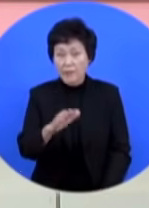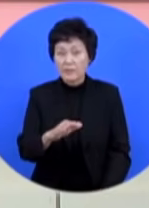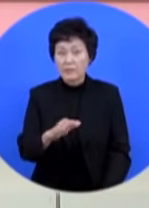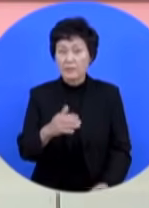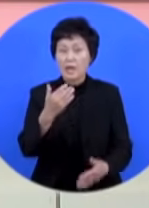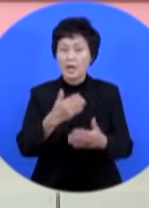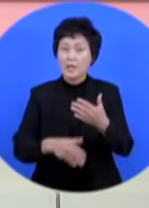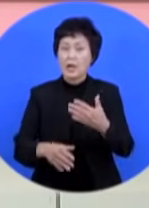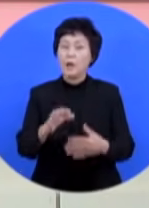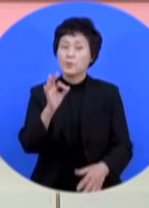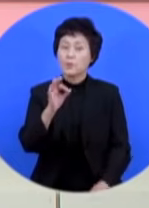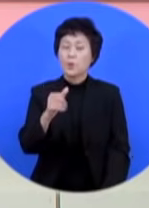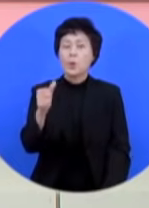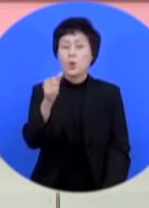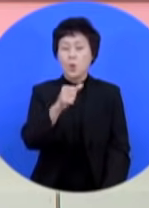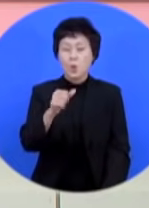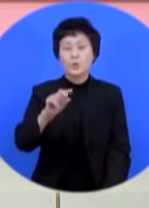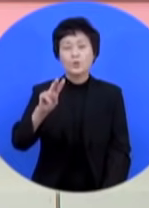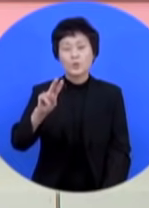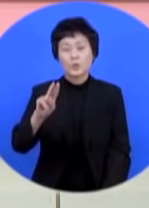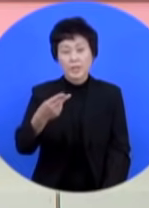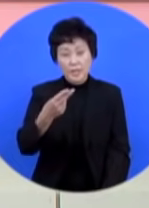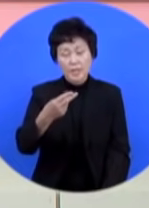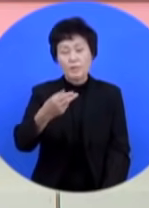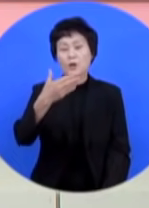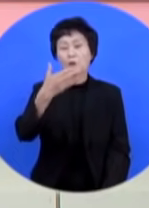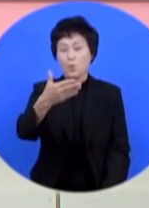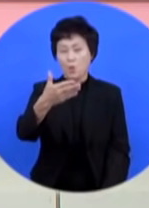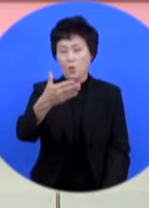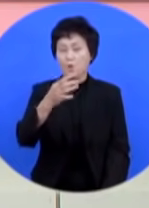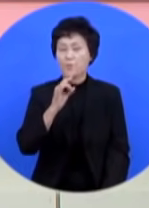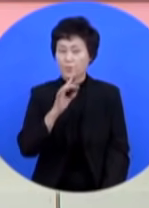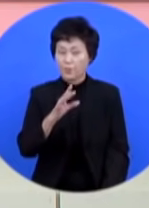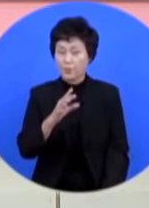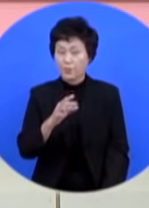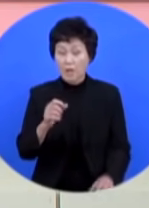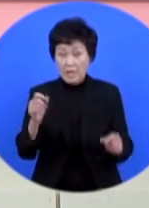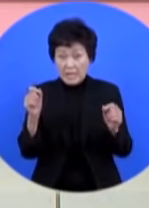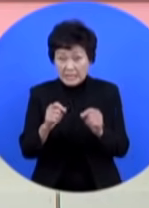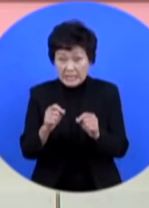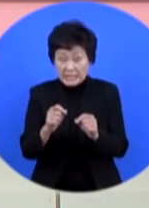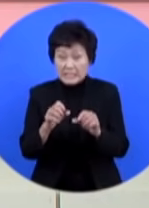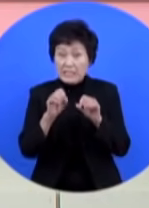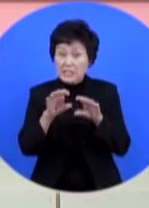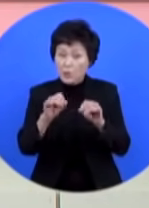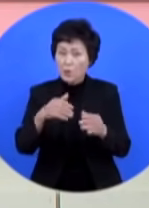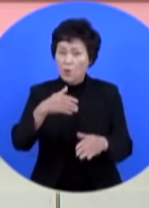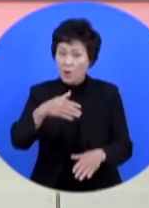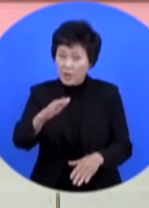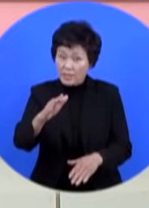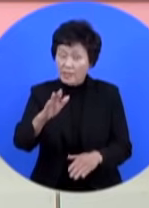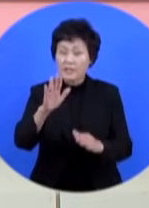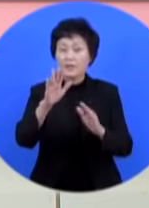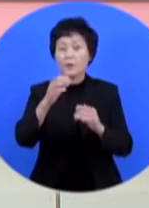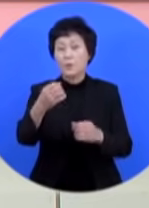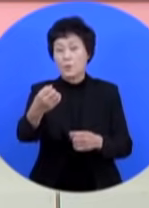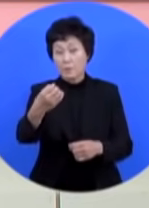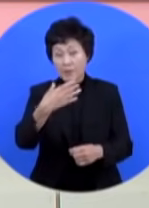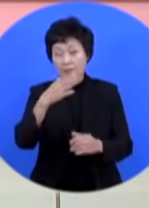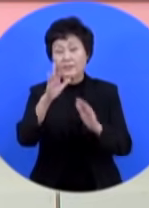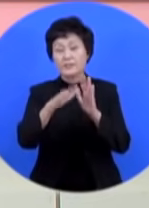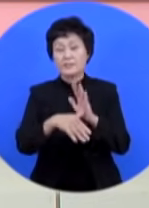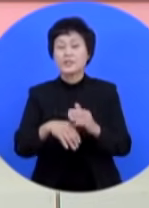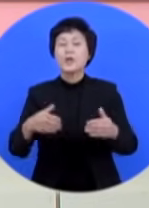5,209원만 잔고가 남아 있었습니다. 단기 선교를 간다고 해서 그 단기 선교에 필요한